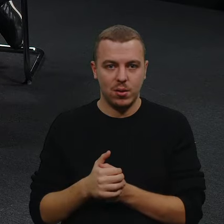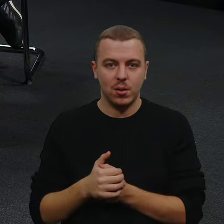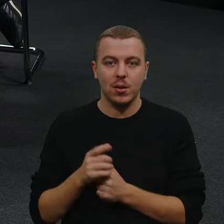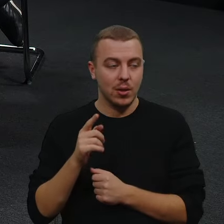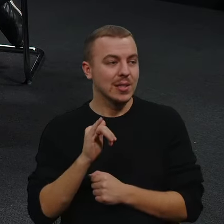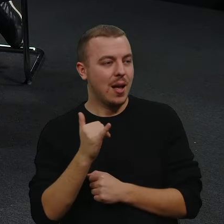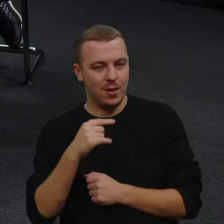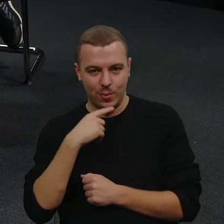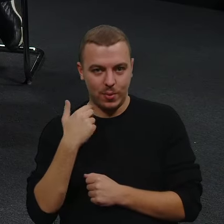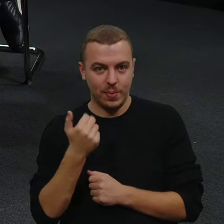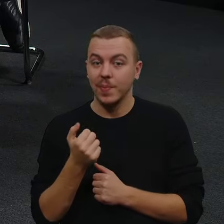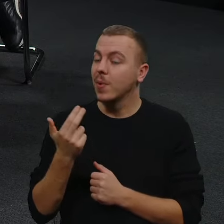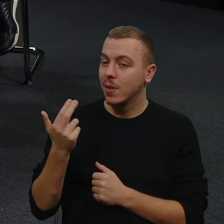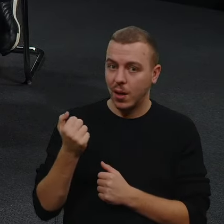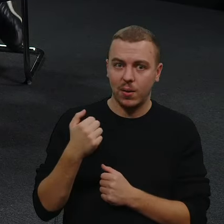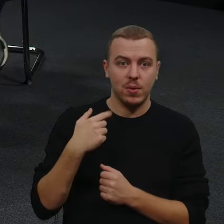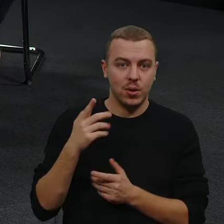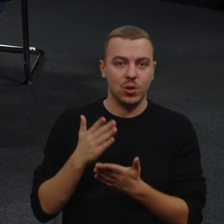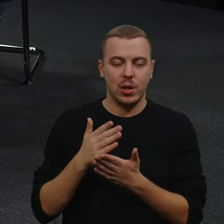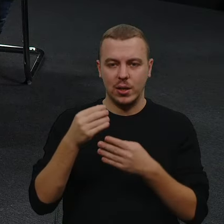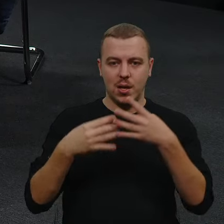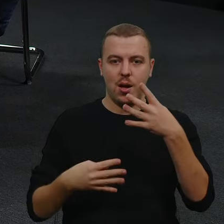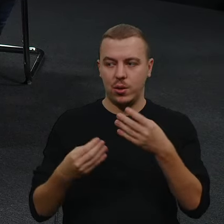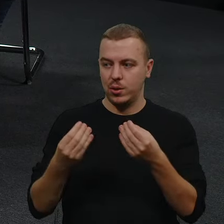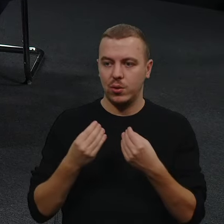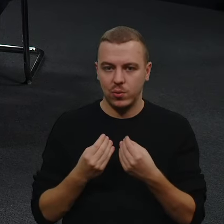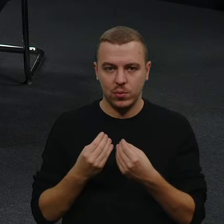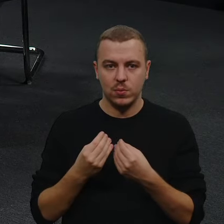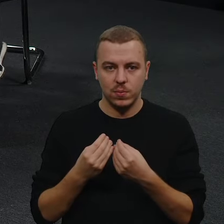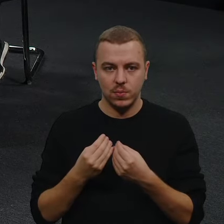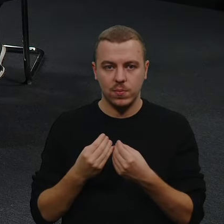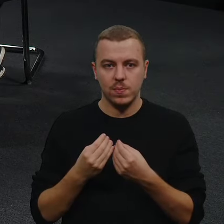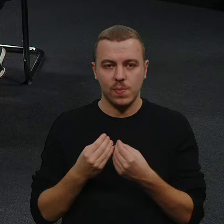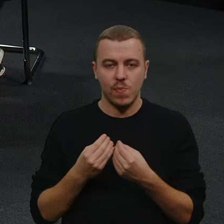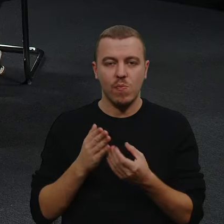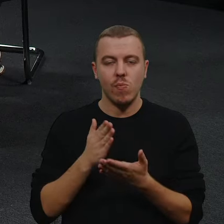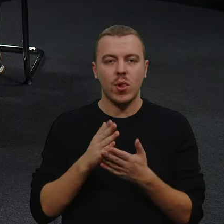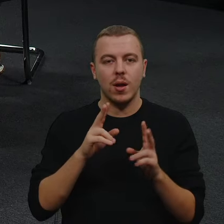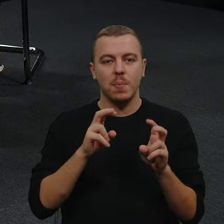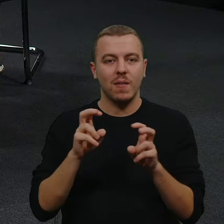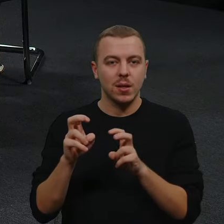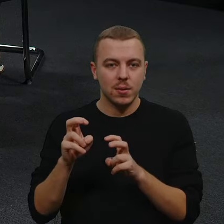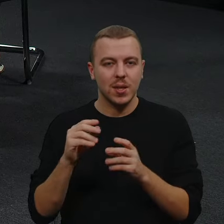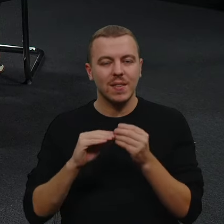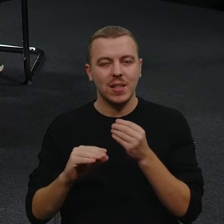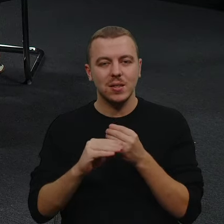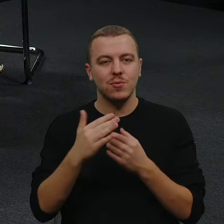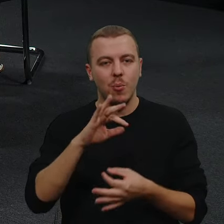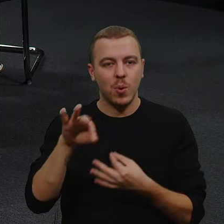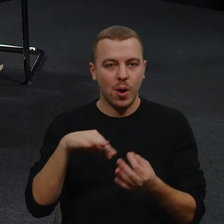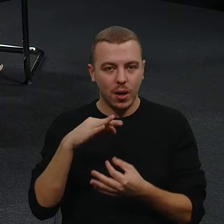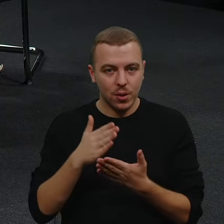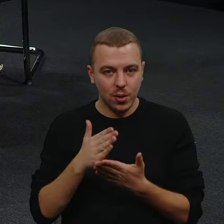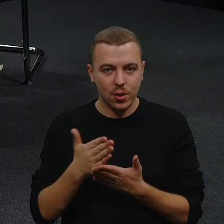sąlygų daug, ar ne? Taip, tiesiog kitas iki atneša sąrašą, netgi su tam tikrais... pavadinimais investicinių projektų,